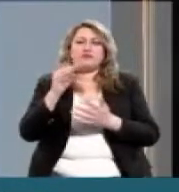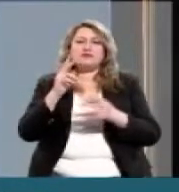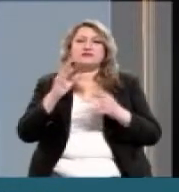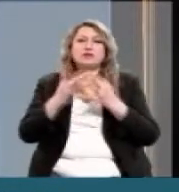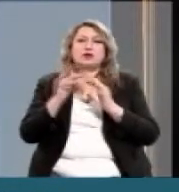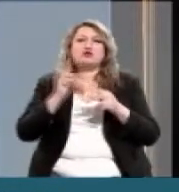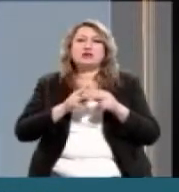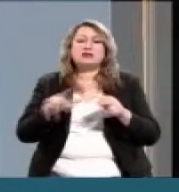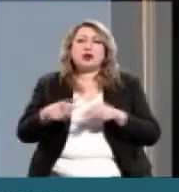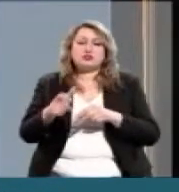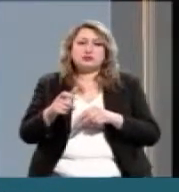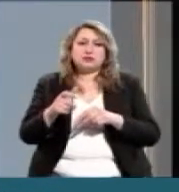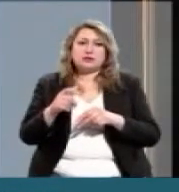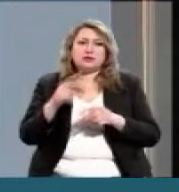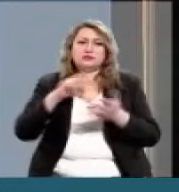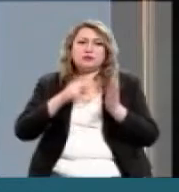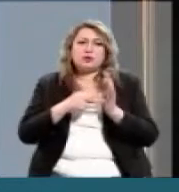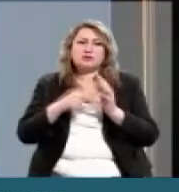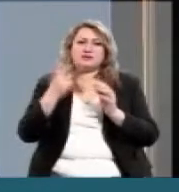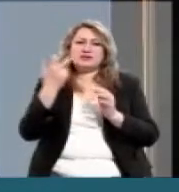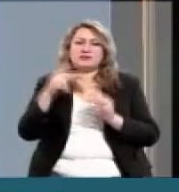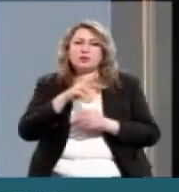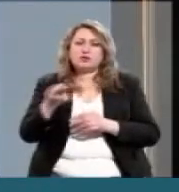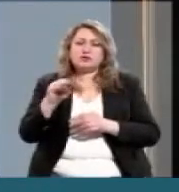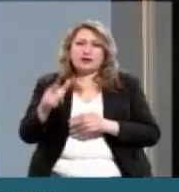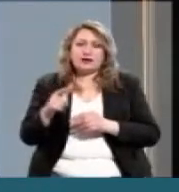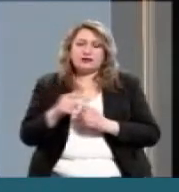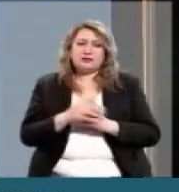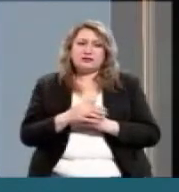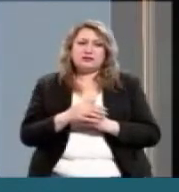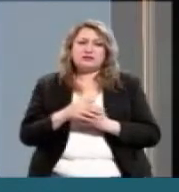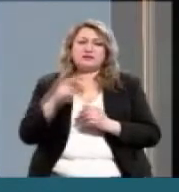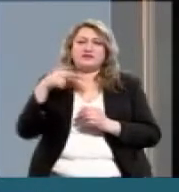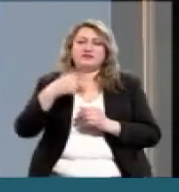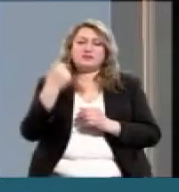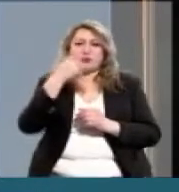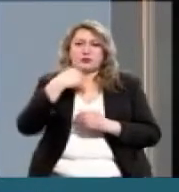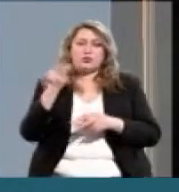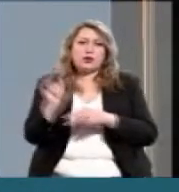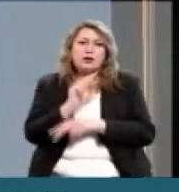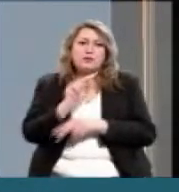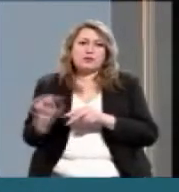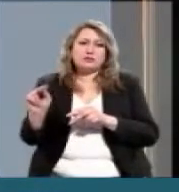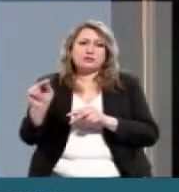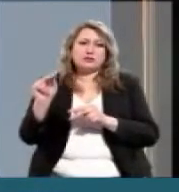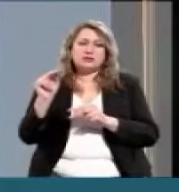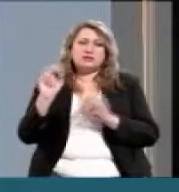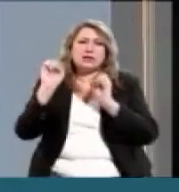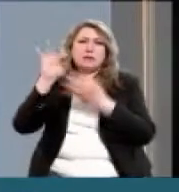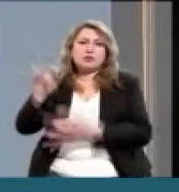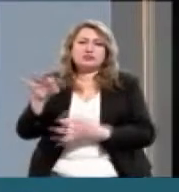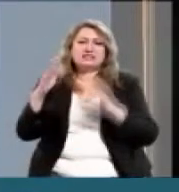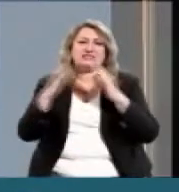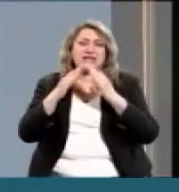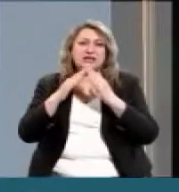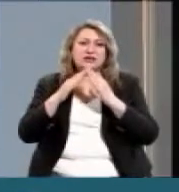с благоустройством прилегающей территории стоимостью 230 миллионов тенге. В 2021 году реконструировано заброшенное аварийное